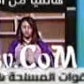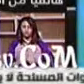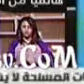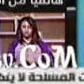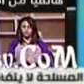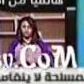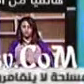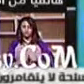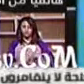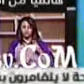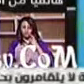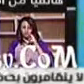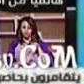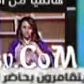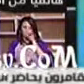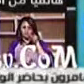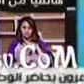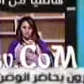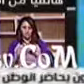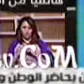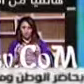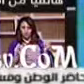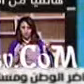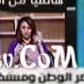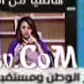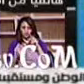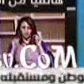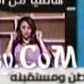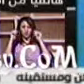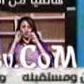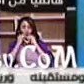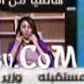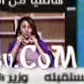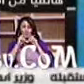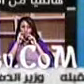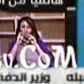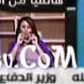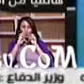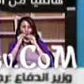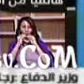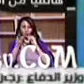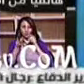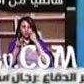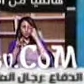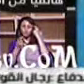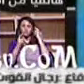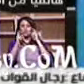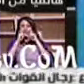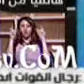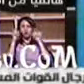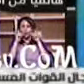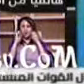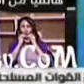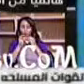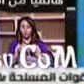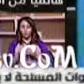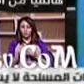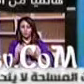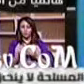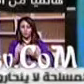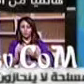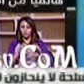تحب تسالي اي سؤال استذ انا عايزه اعرف هم يعني ايه الهتافات ابرز الجمل اللي تم ترديدها في الهتافات ايه اللي ناس